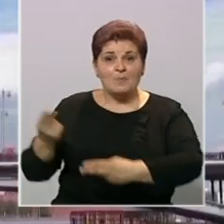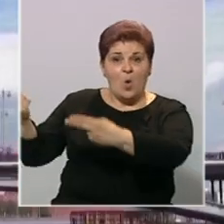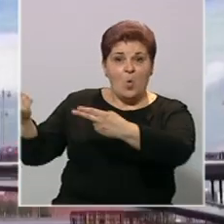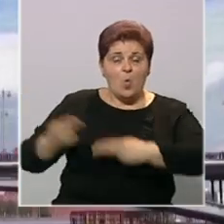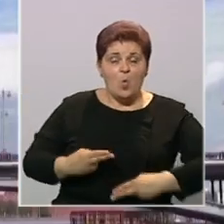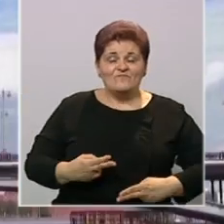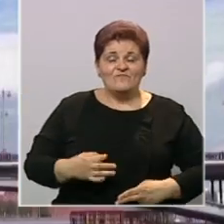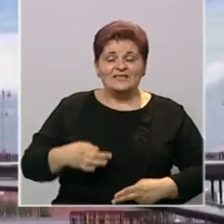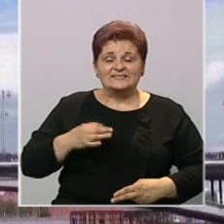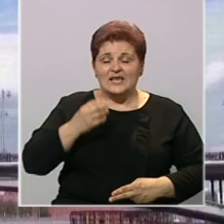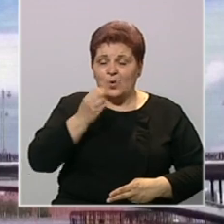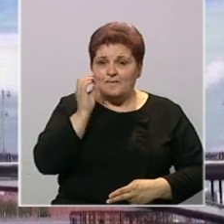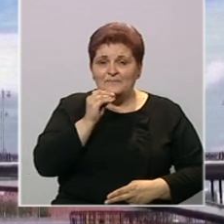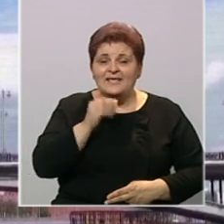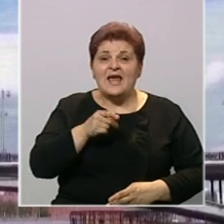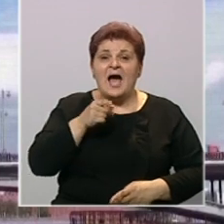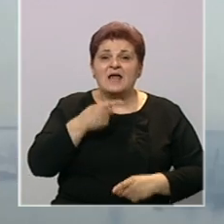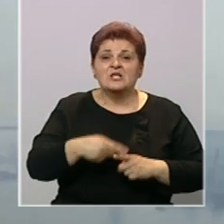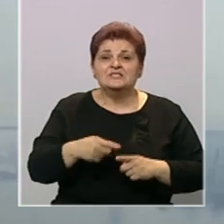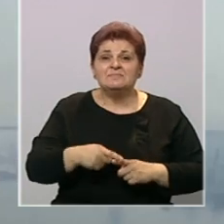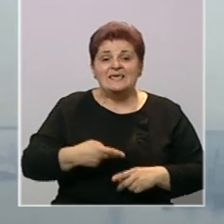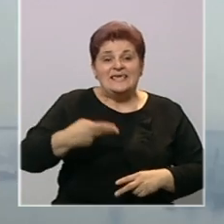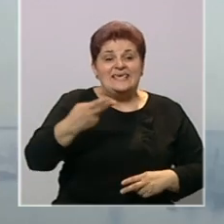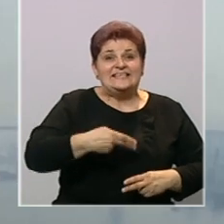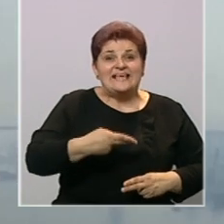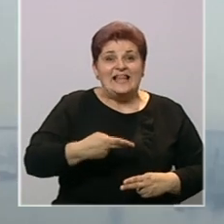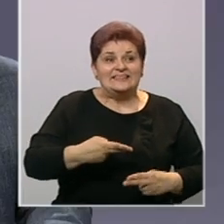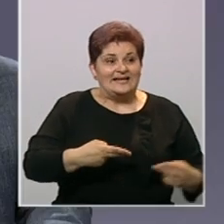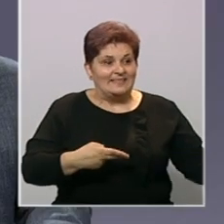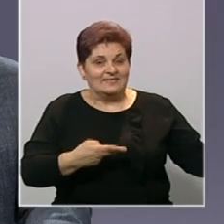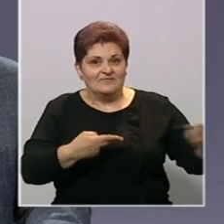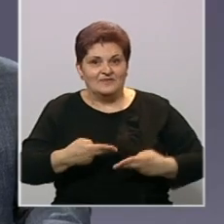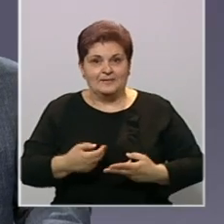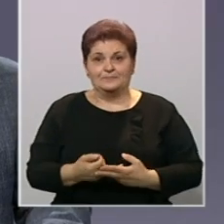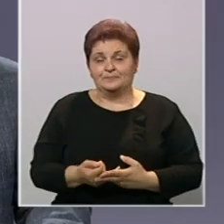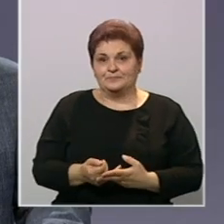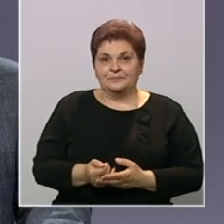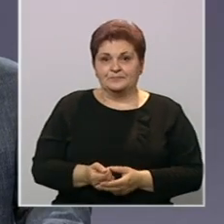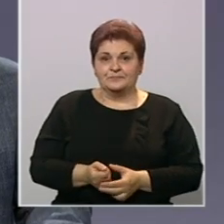gasa. Uniji nedostaje gas iz alternativnih izvora.